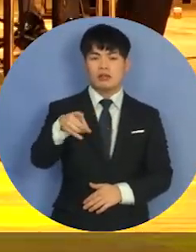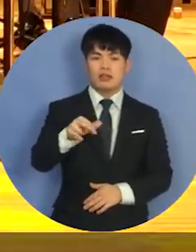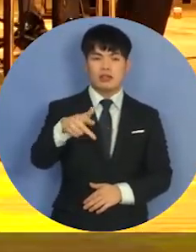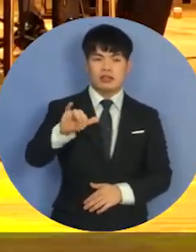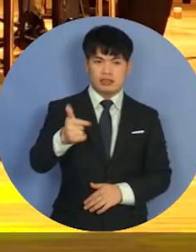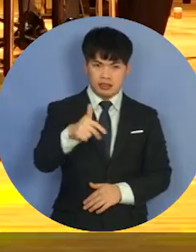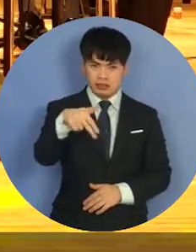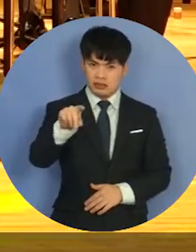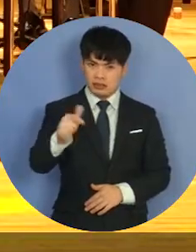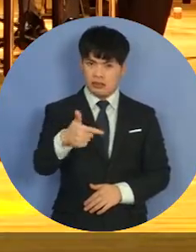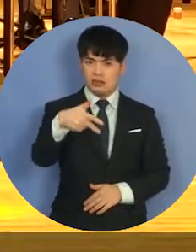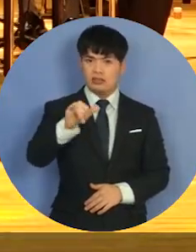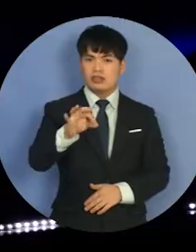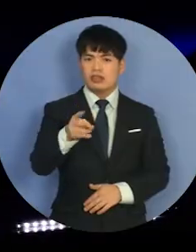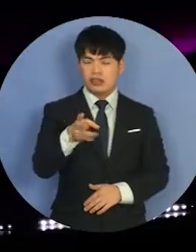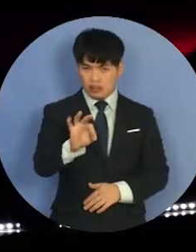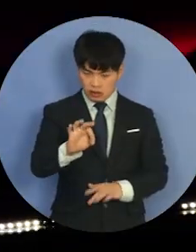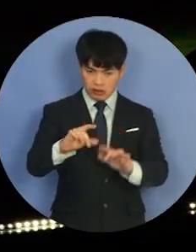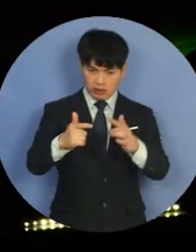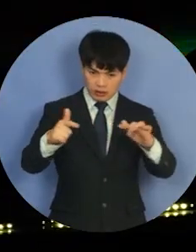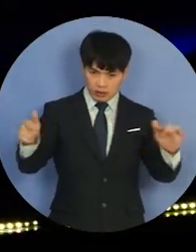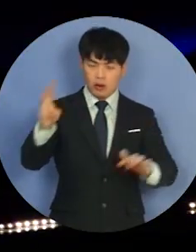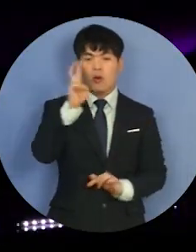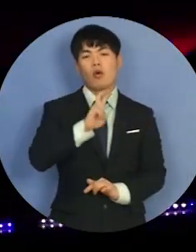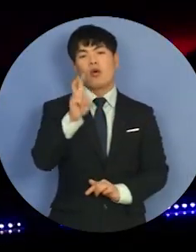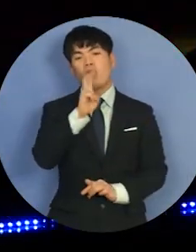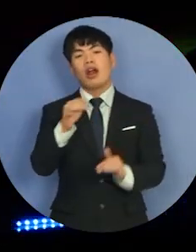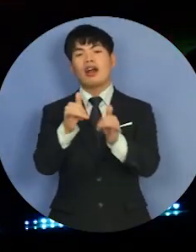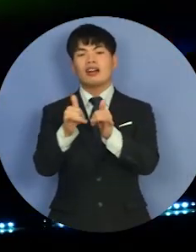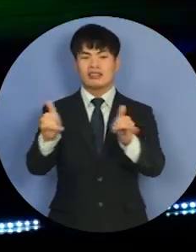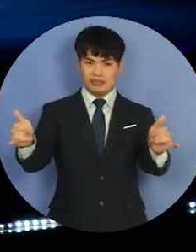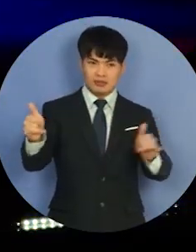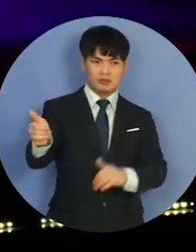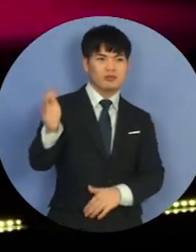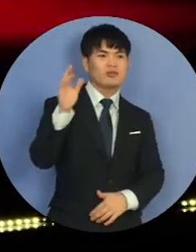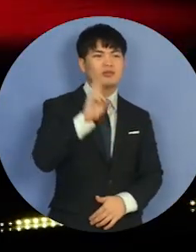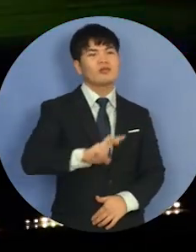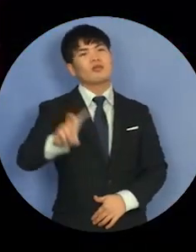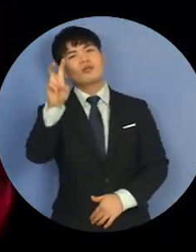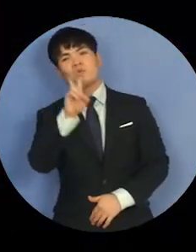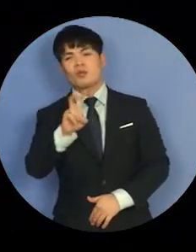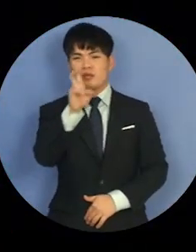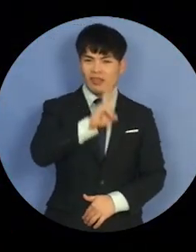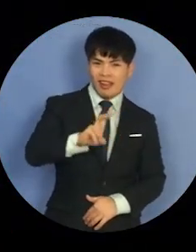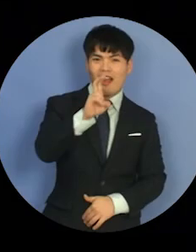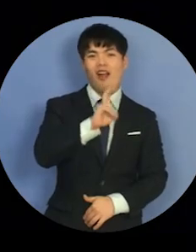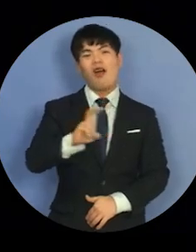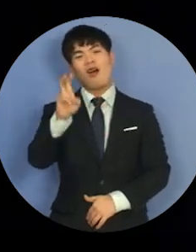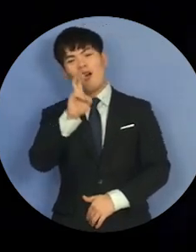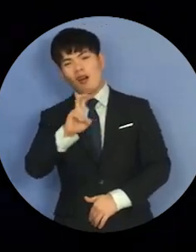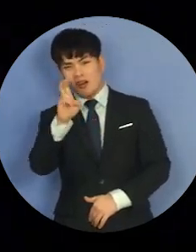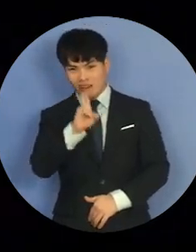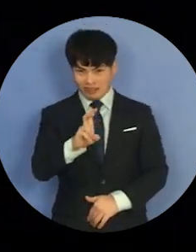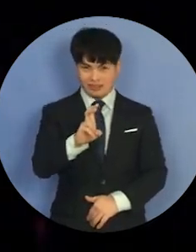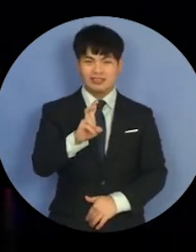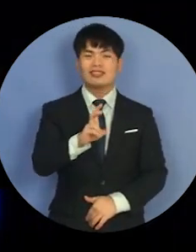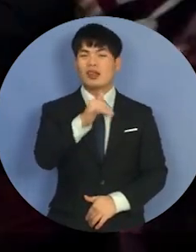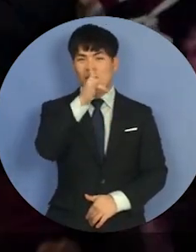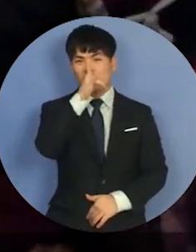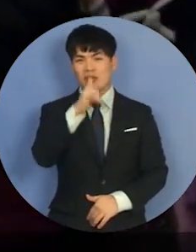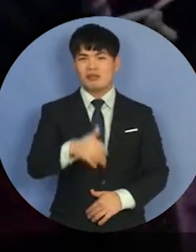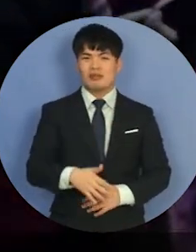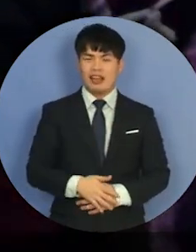김상진, 소프라노 전지영, 아모르 파티 등으로 친숙한 가수 김연자가 나와 주옥같은 목소리로